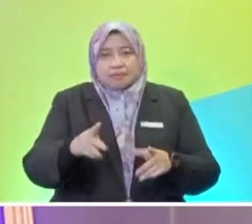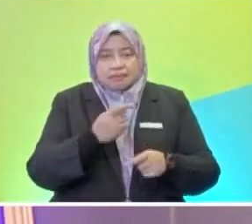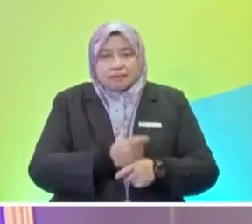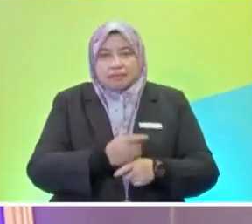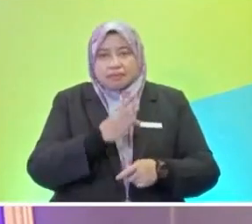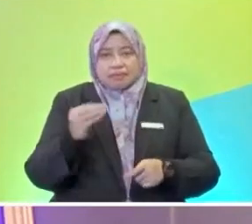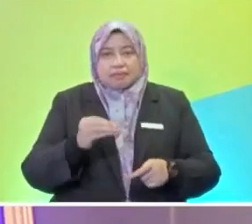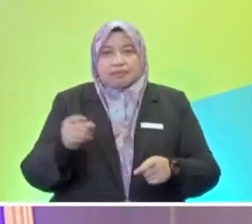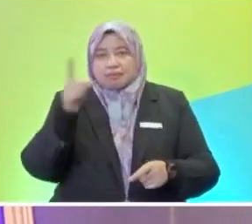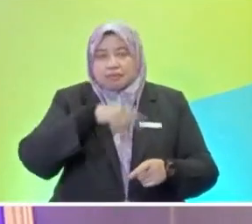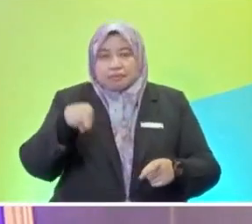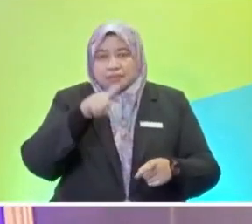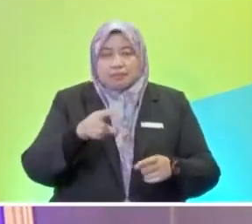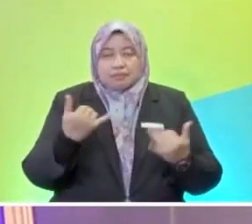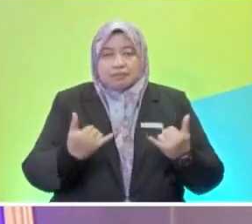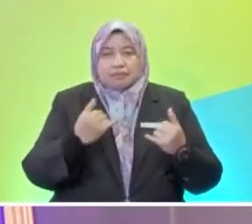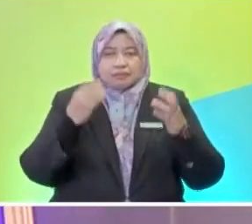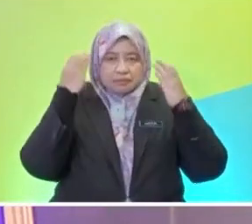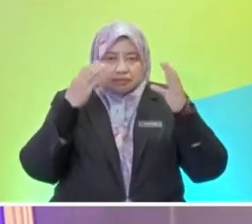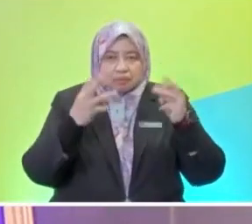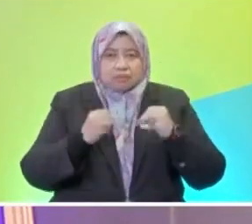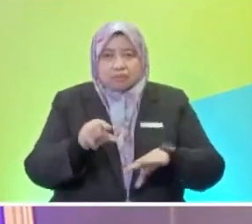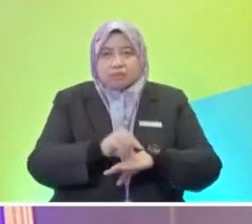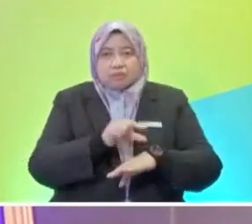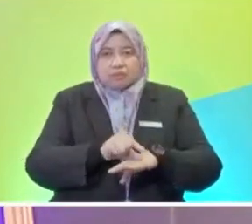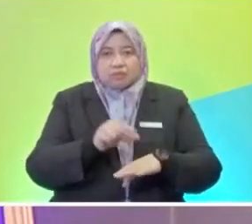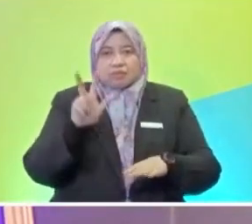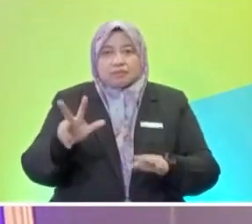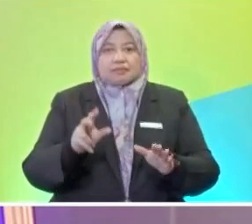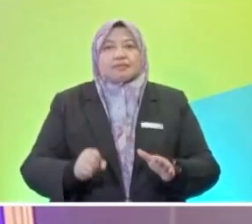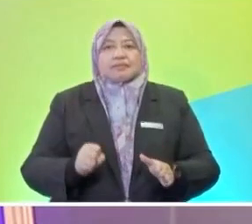tiga bentuk dua dimensi yang pertama